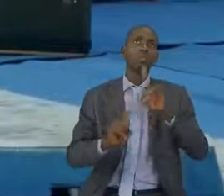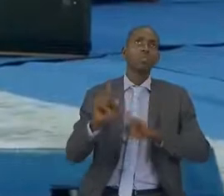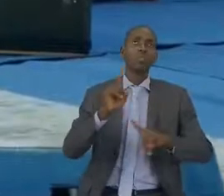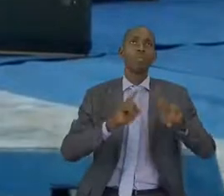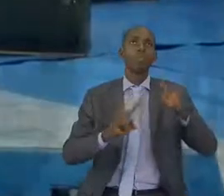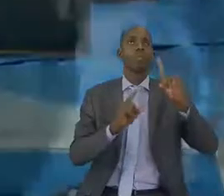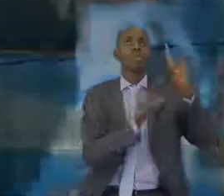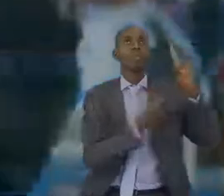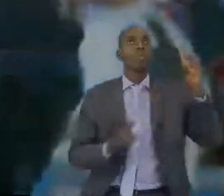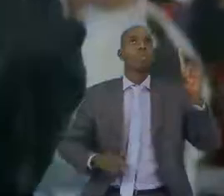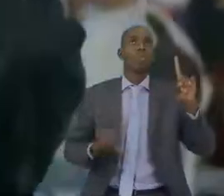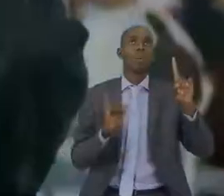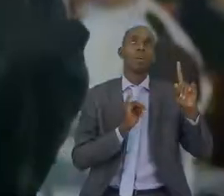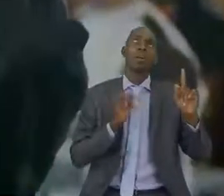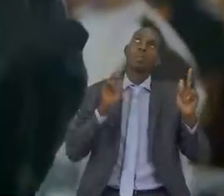viens.